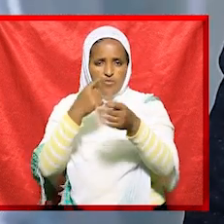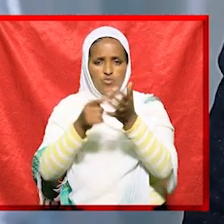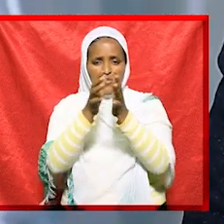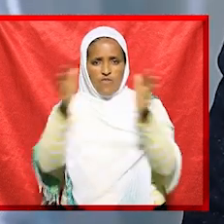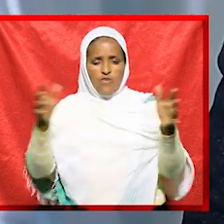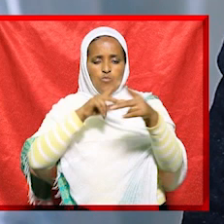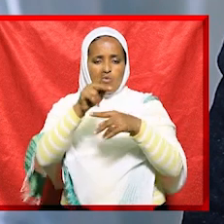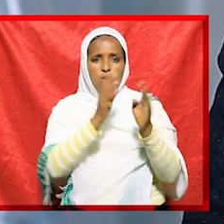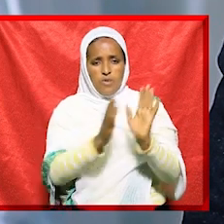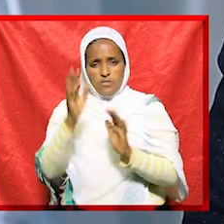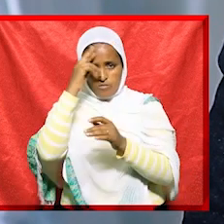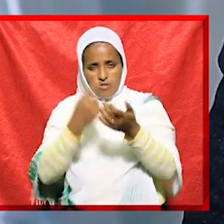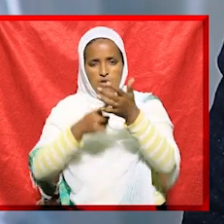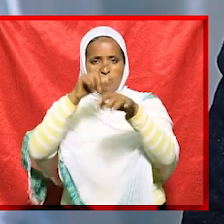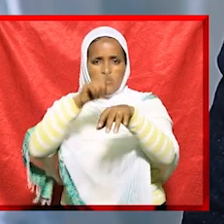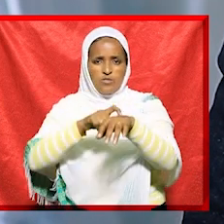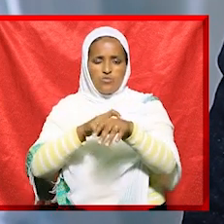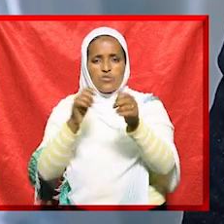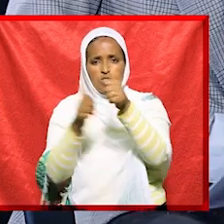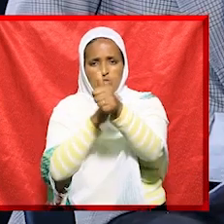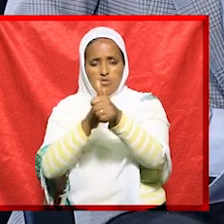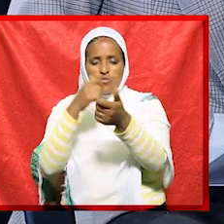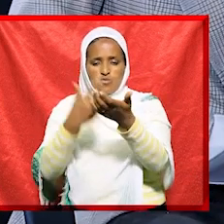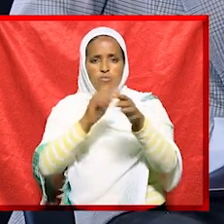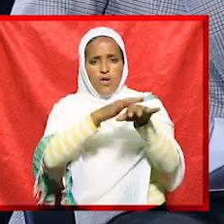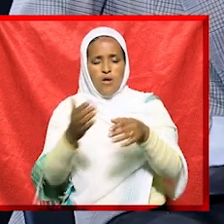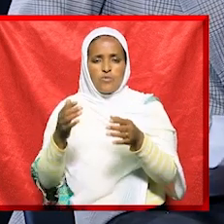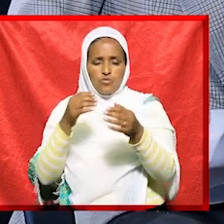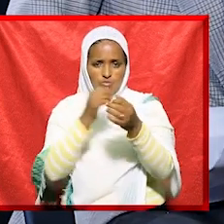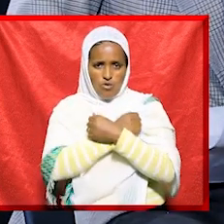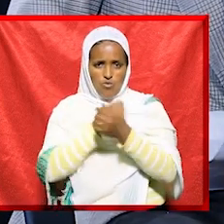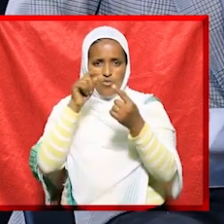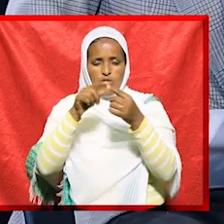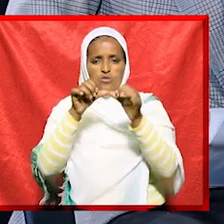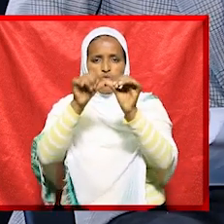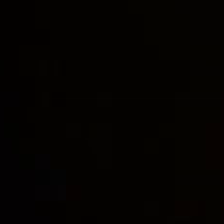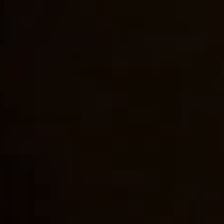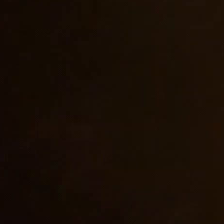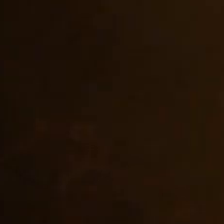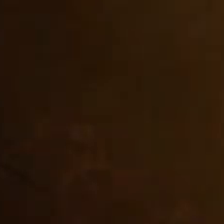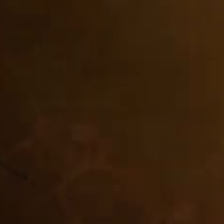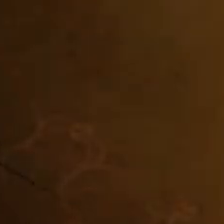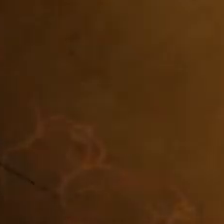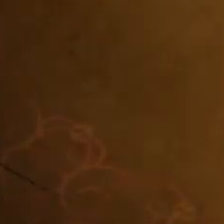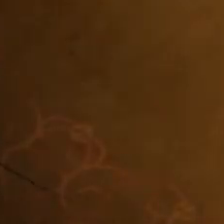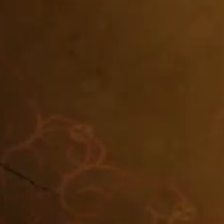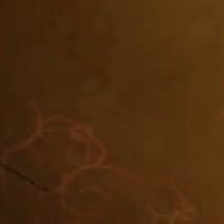በሌላ ጊዜ እግዚአብሔር በፈቀደልን ጊዜ በዚህ ጉዳይ ሰፋ ያለ መርሃ ግብር ስለምናዘጋጅ በወቅቱ እንደተከታተሉ ከወዲሁ ለመጋበዝ እንወዳለን።